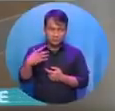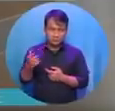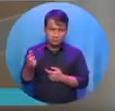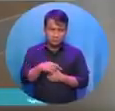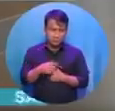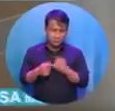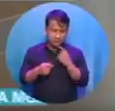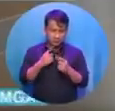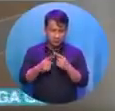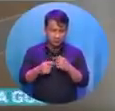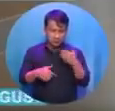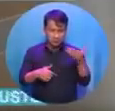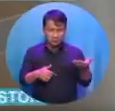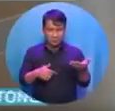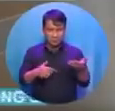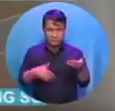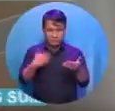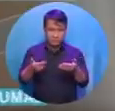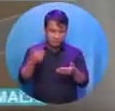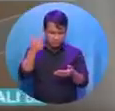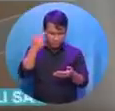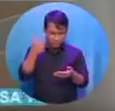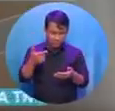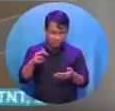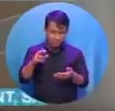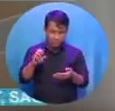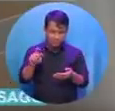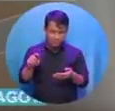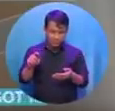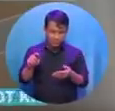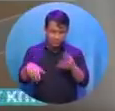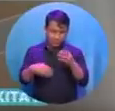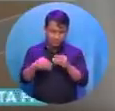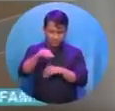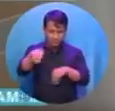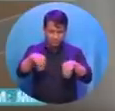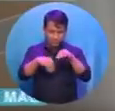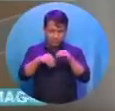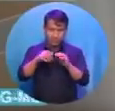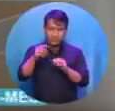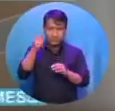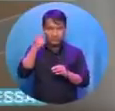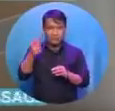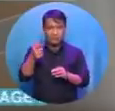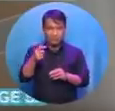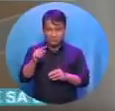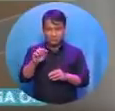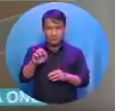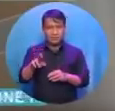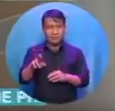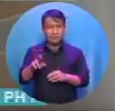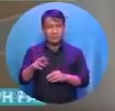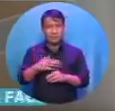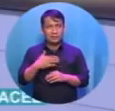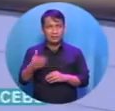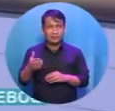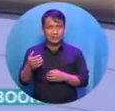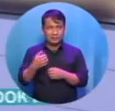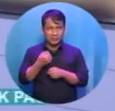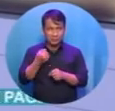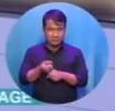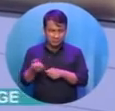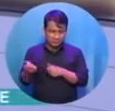yung agad-agad salang si Attorney Garrett dahil walang matawag ng iba. Ginagawa niyong panakibuta si Attorney Garrett. Huwag naman ganon. Ako'y gumagawa ng paraan